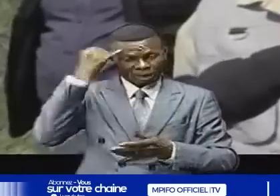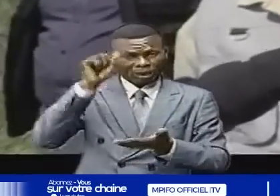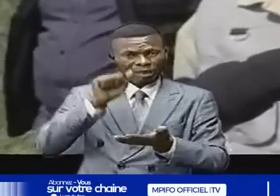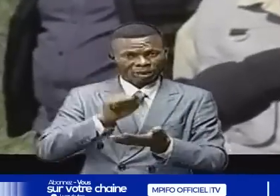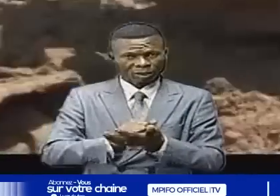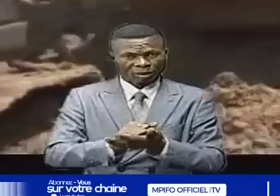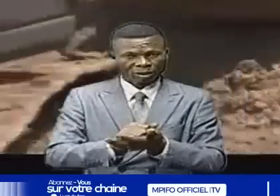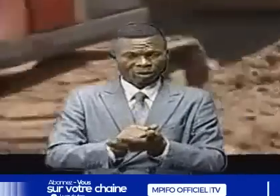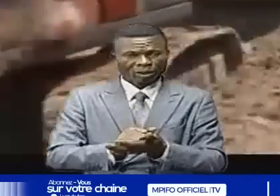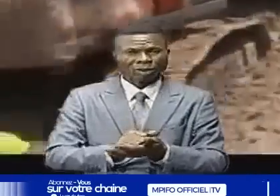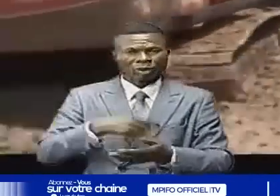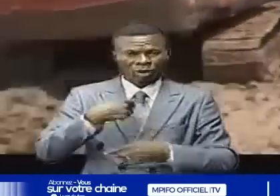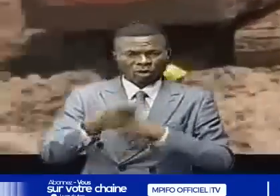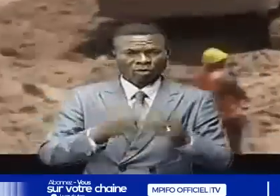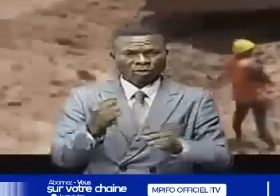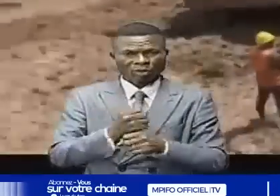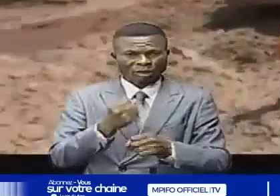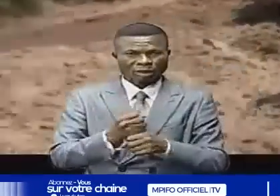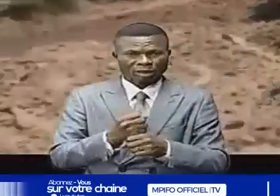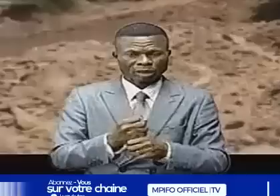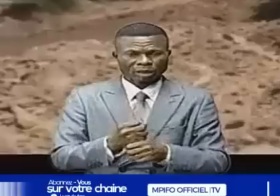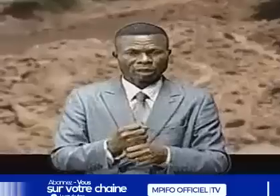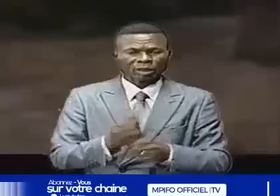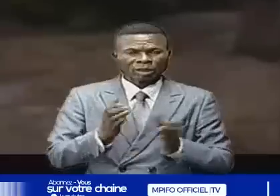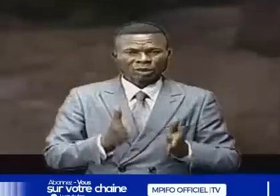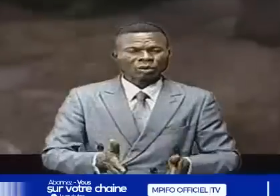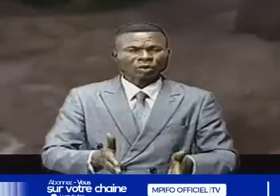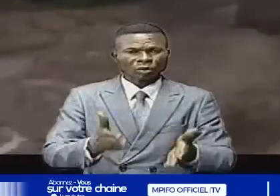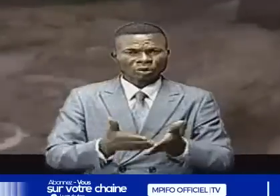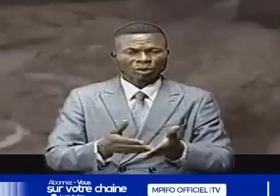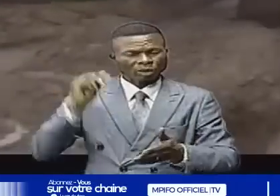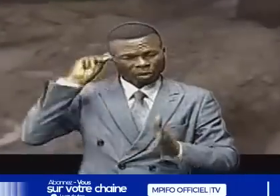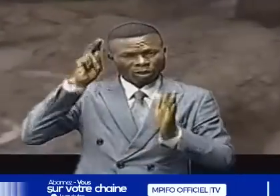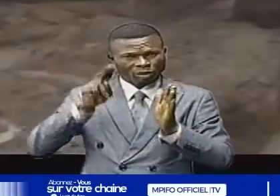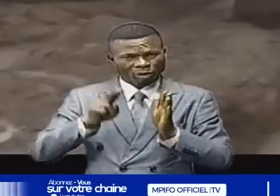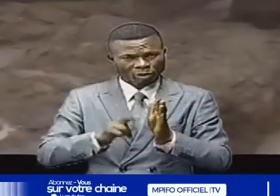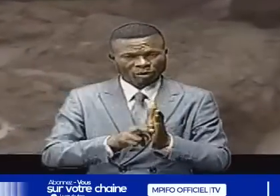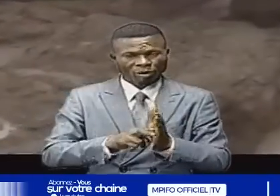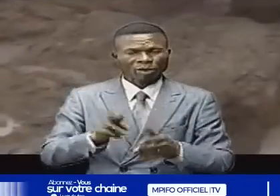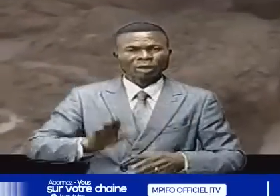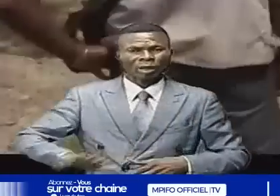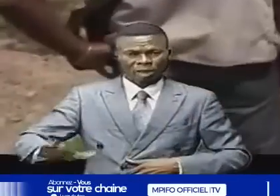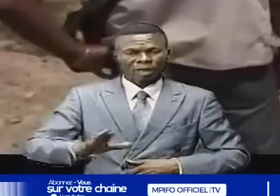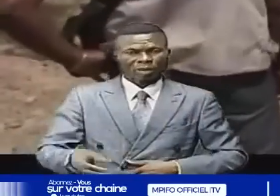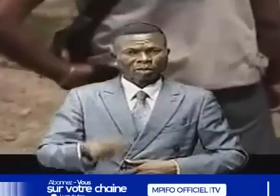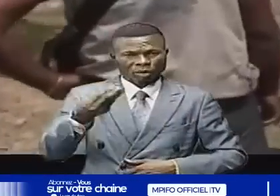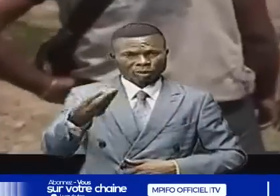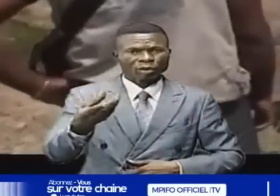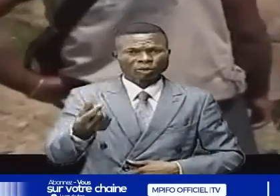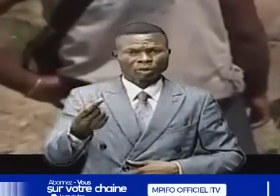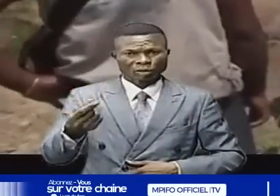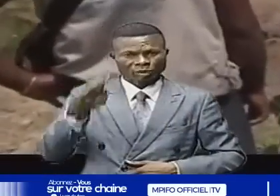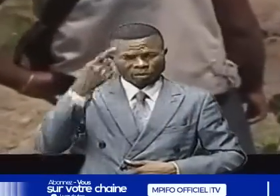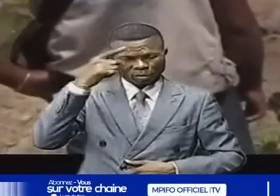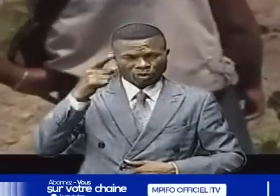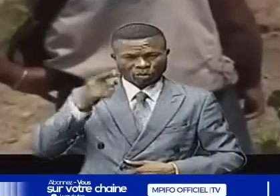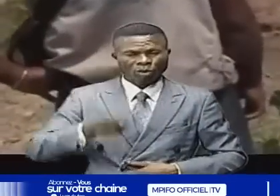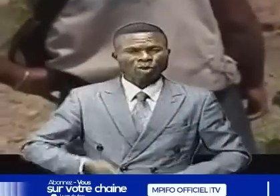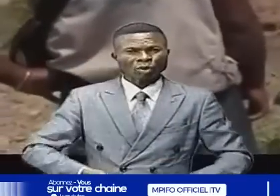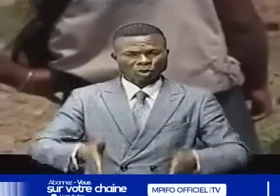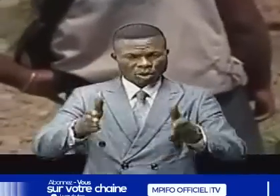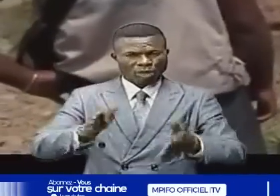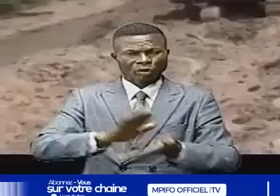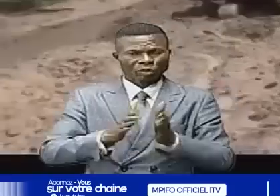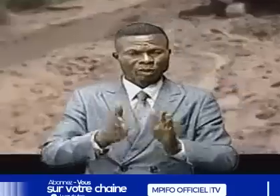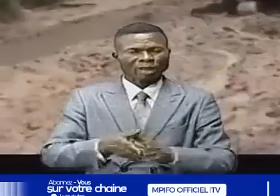la circulation sur des endroits en délabrement avancé, le gouvernement de la République continue à financer des travaux sur des tronçons routiers en très